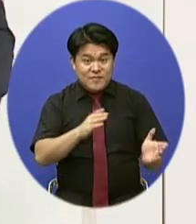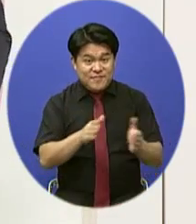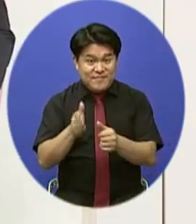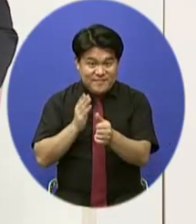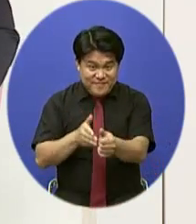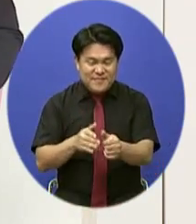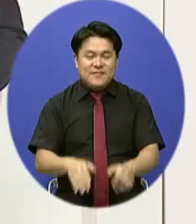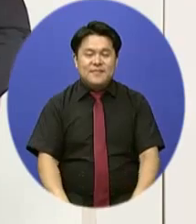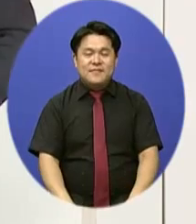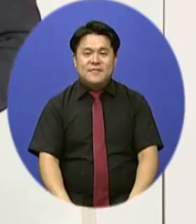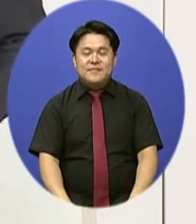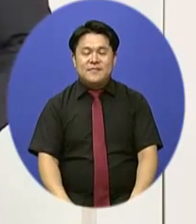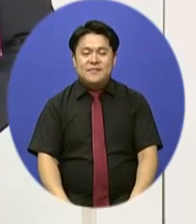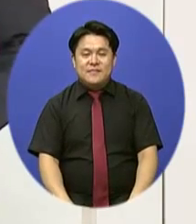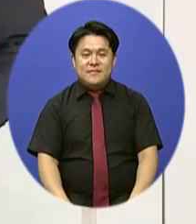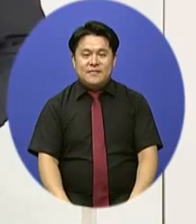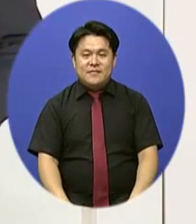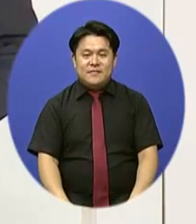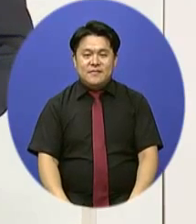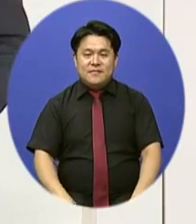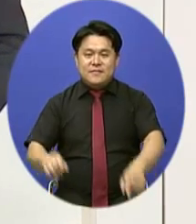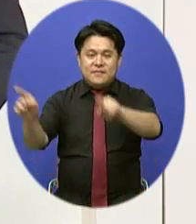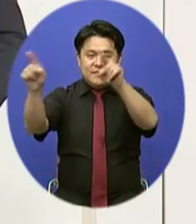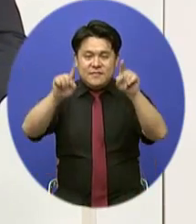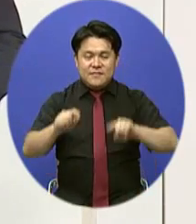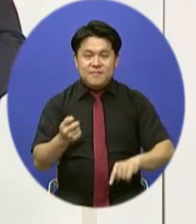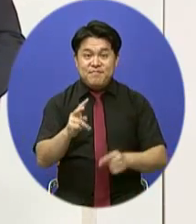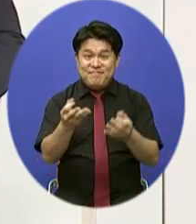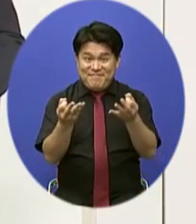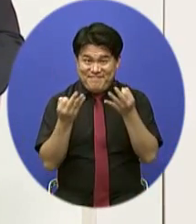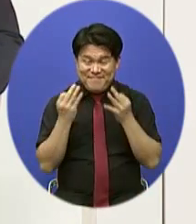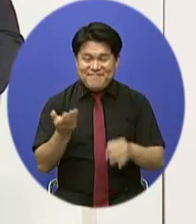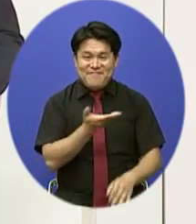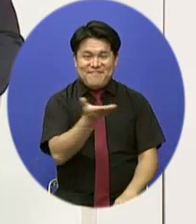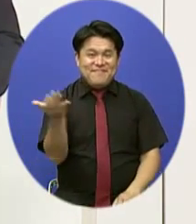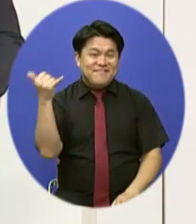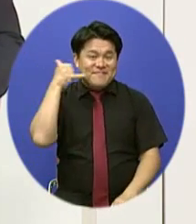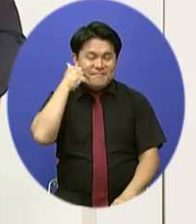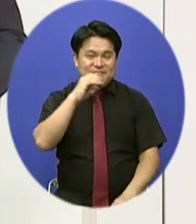네. 예. 네. 전국에 계신 시청자 여러분